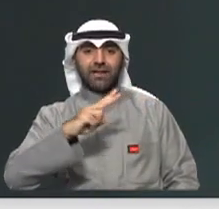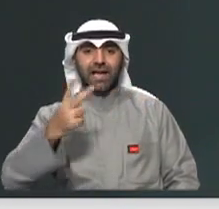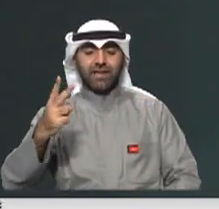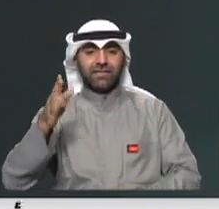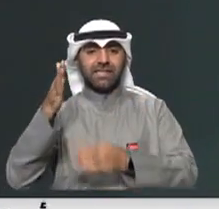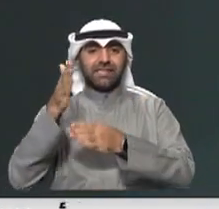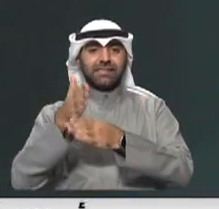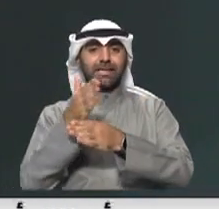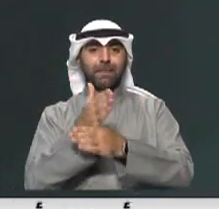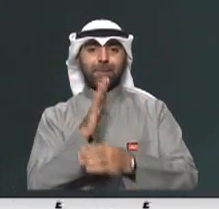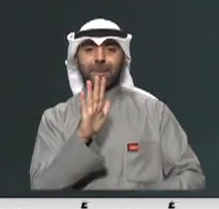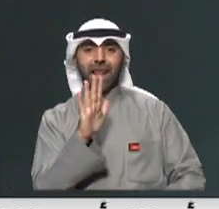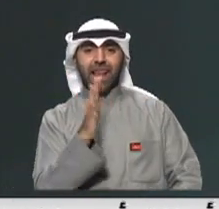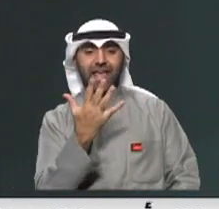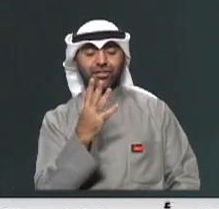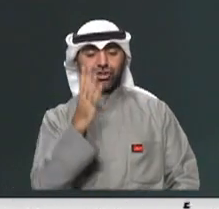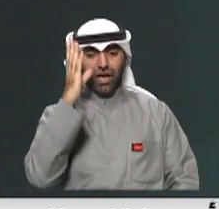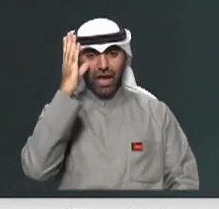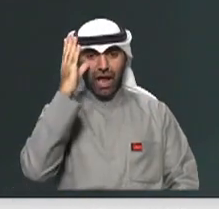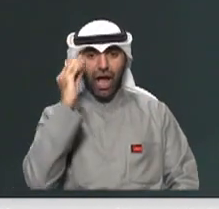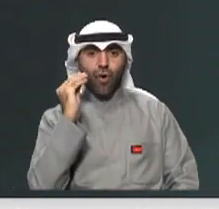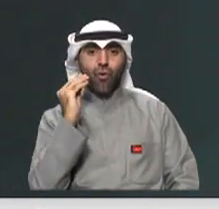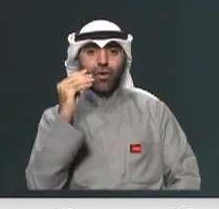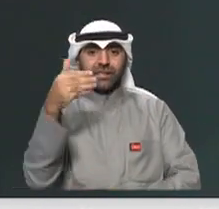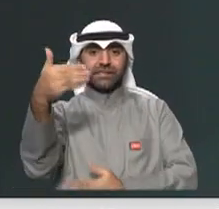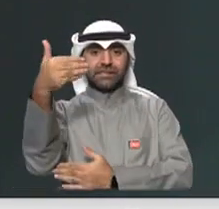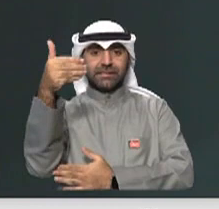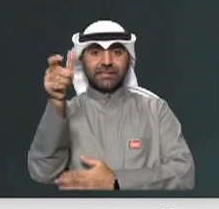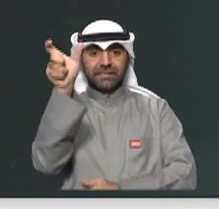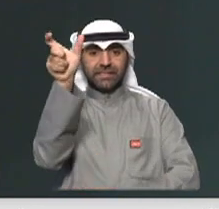ولم تقف هذه الدبلوماسية بتحرير الكويت،